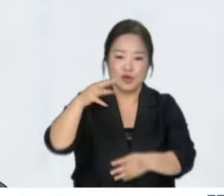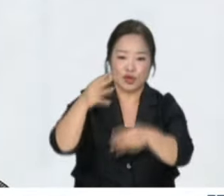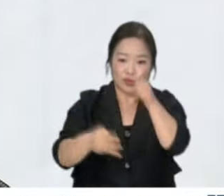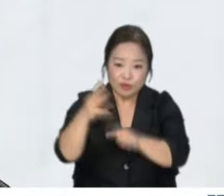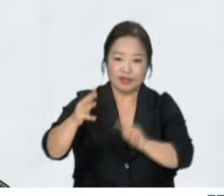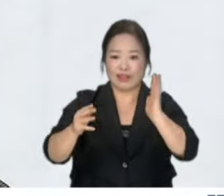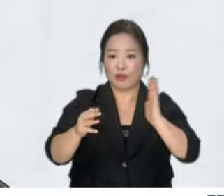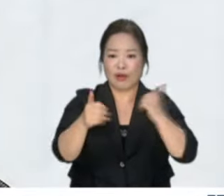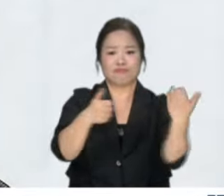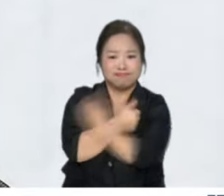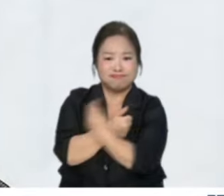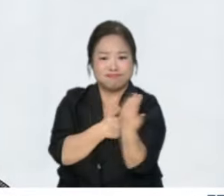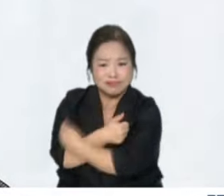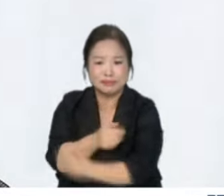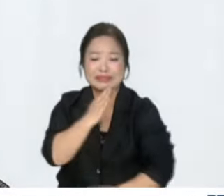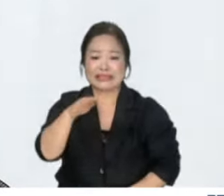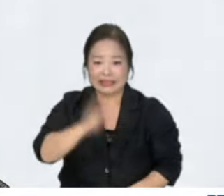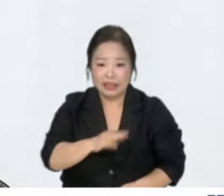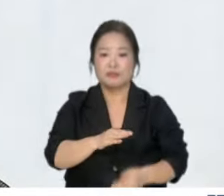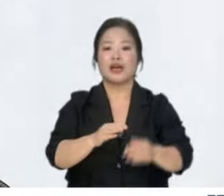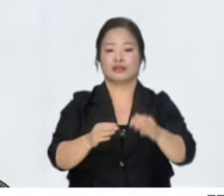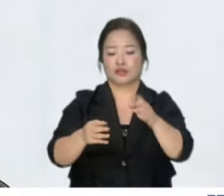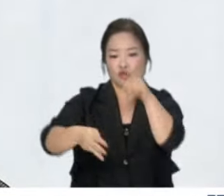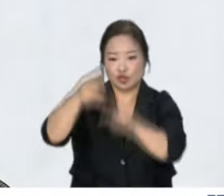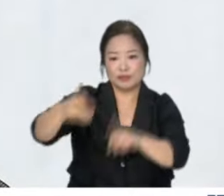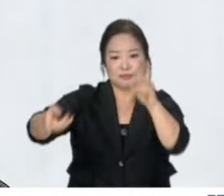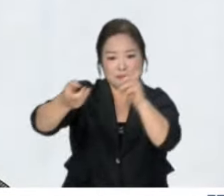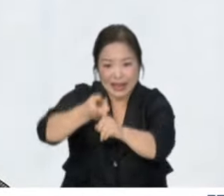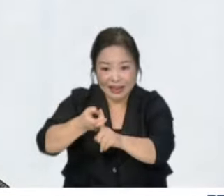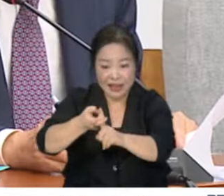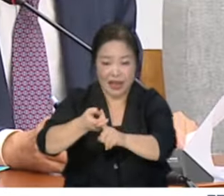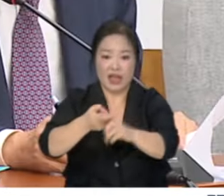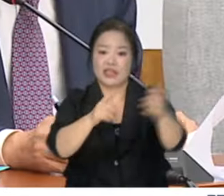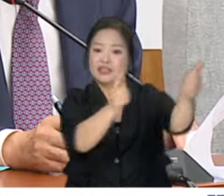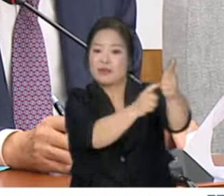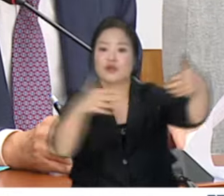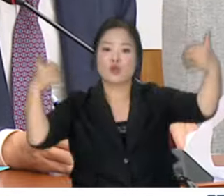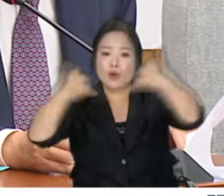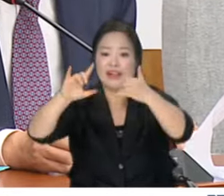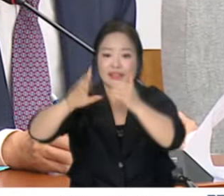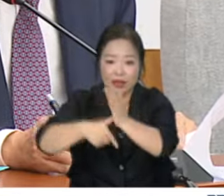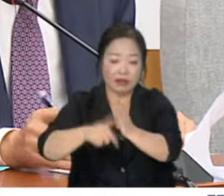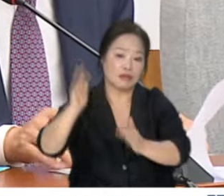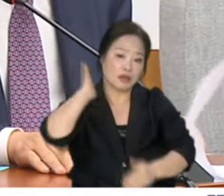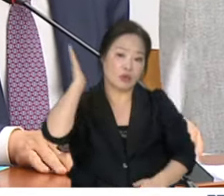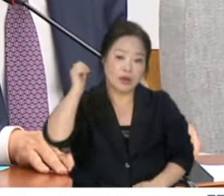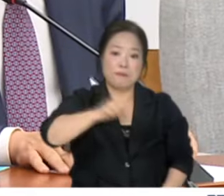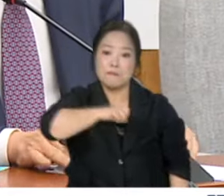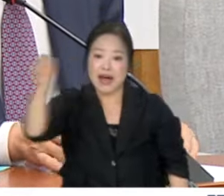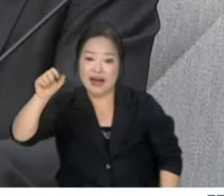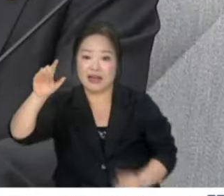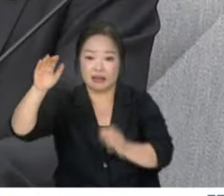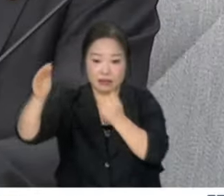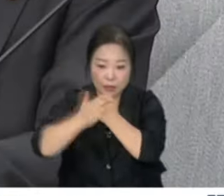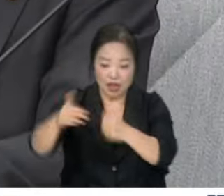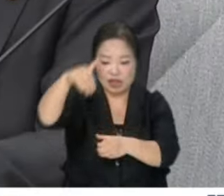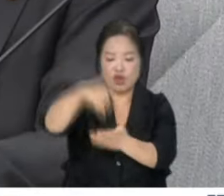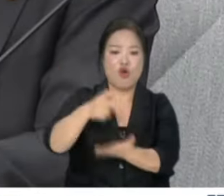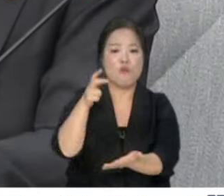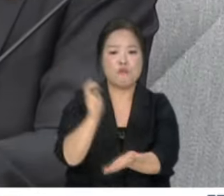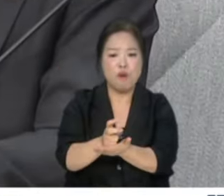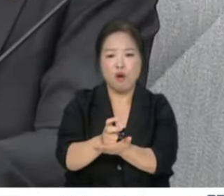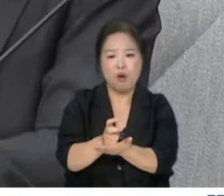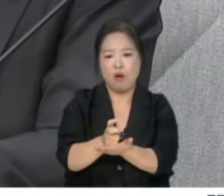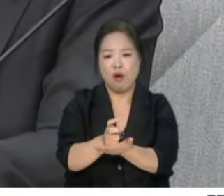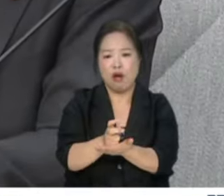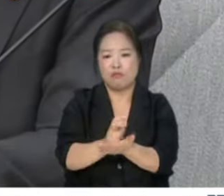큽니다. 친윤계를 중심으로 명태균 씨와 통화한 날은 당선인 신분이었으니 선거법 위반이 될 수가 없다는